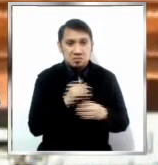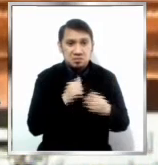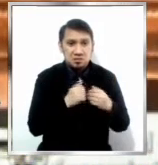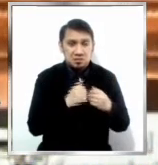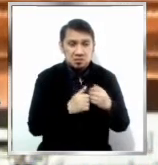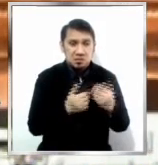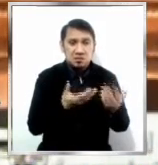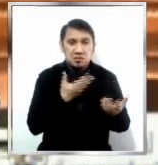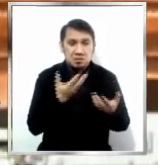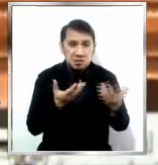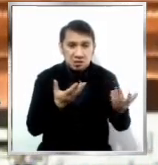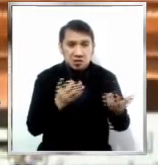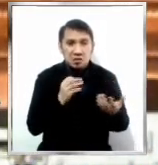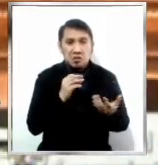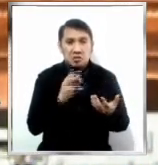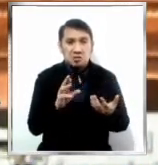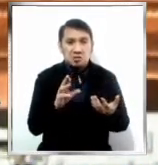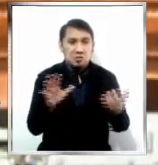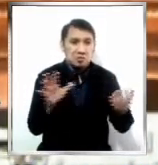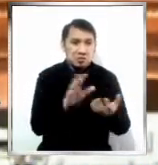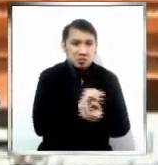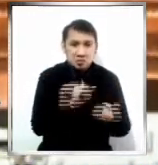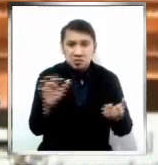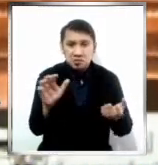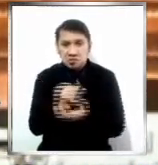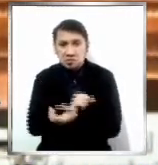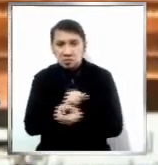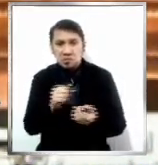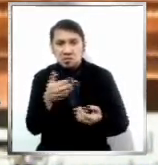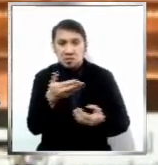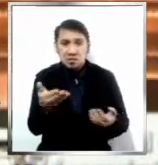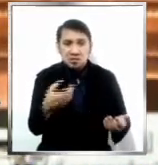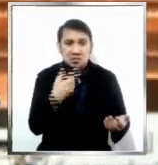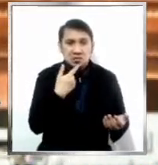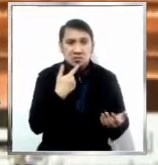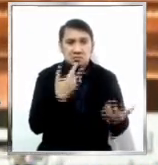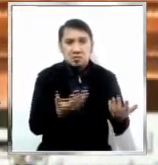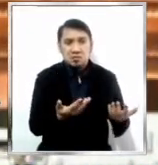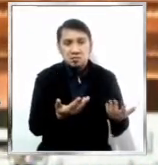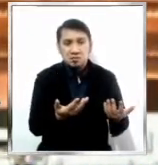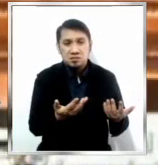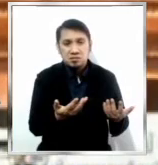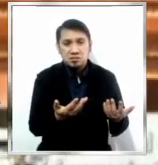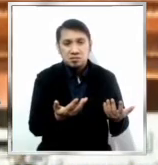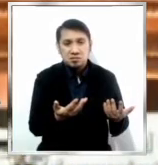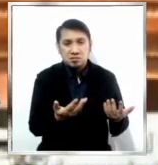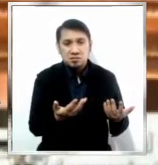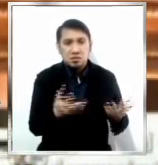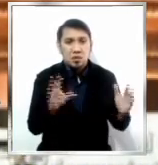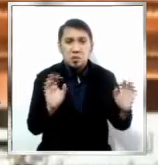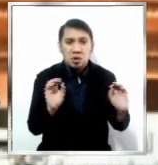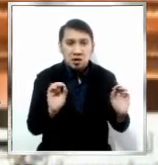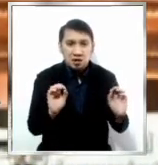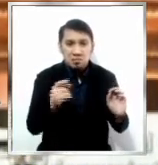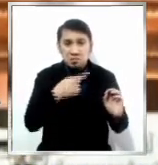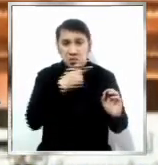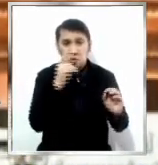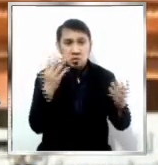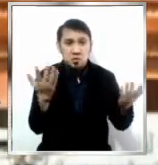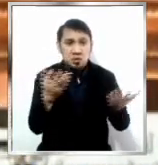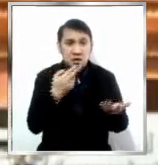sinisira niya, destroys things? Wala eh. Kasi walang listahan. Wala